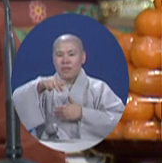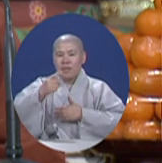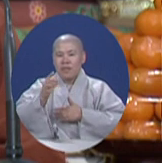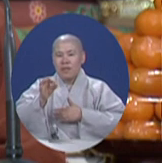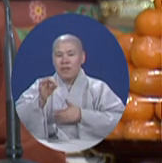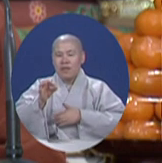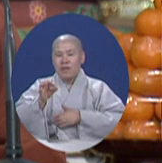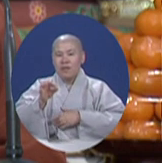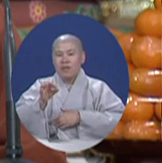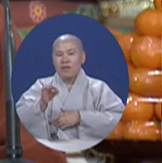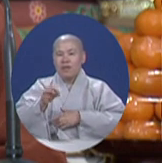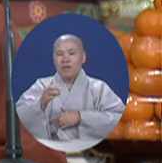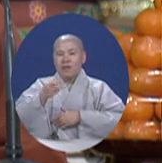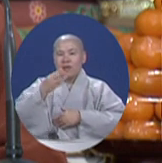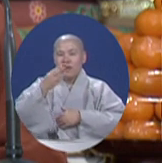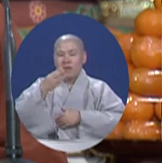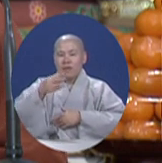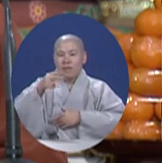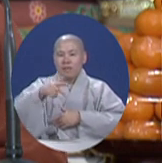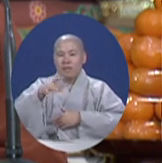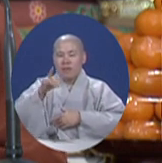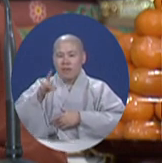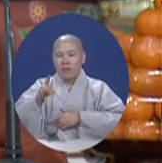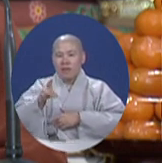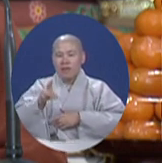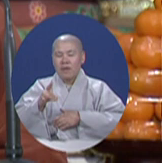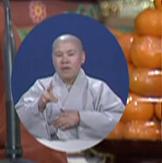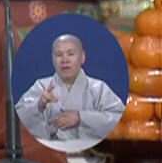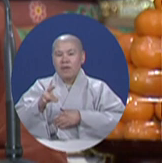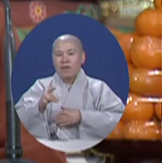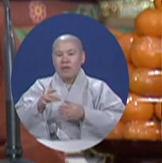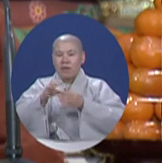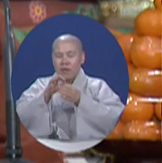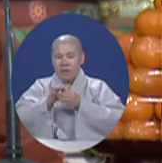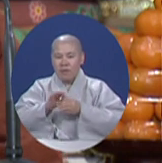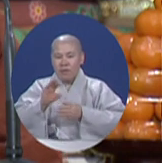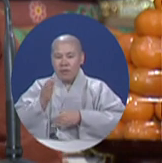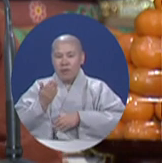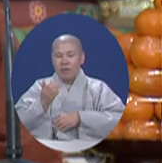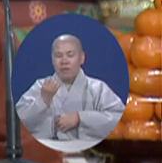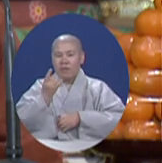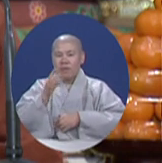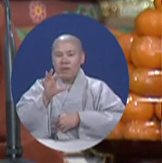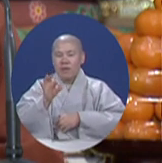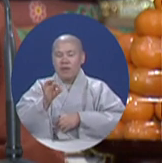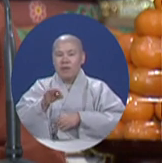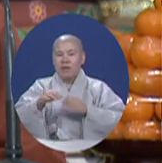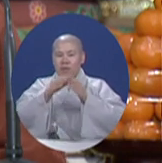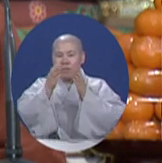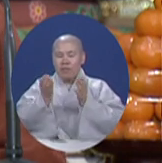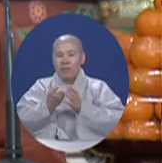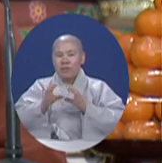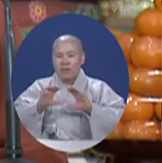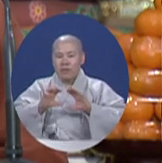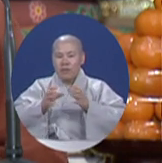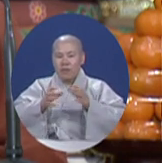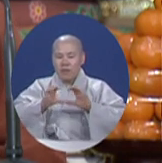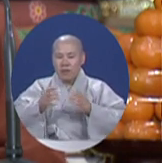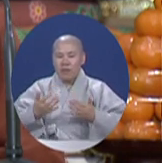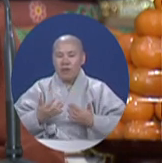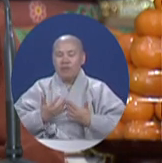종긍삼재라 종으로는 삼재에 다 뻗쳐 있고 행변 시방이라 행으로는 시방에 두루하다.